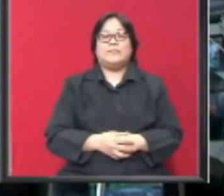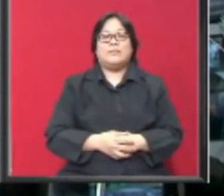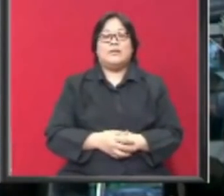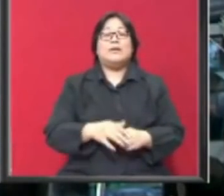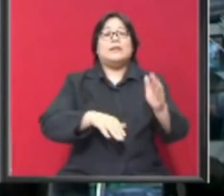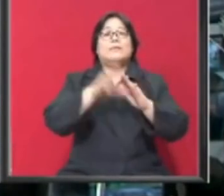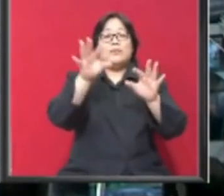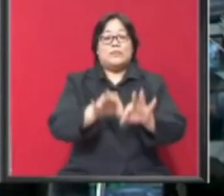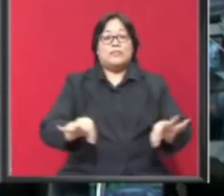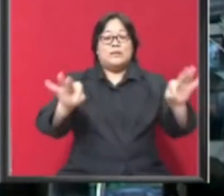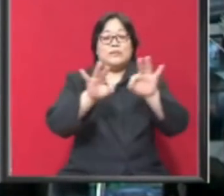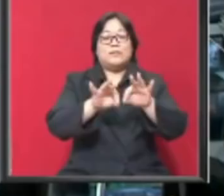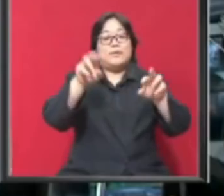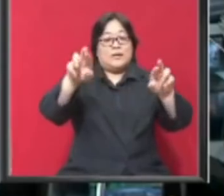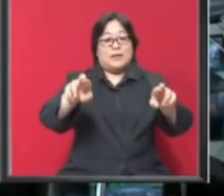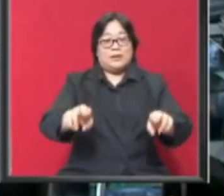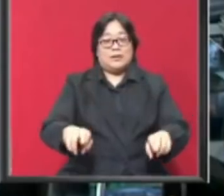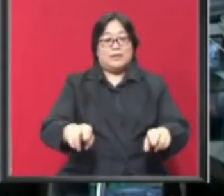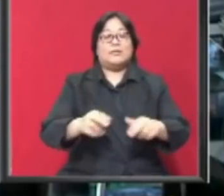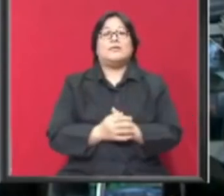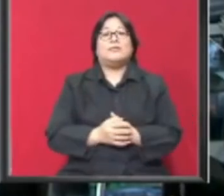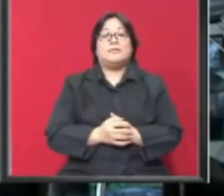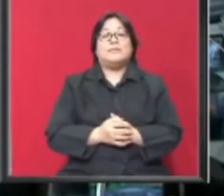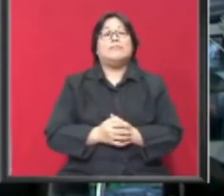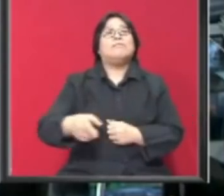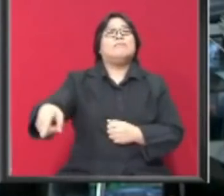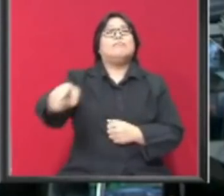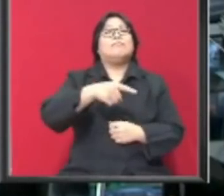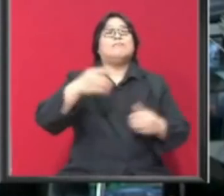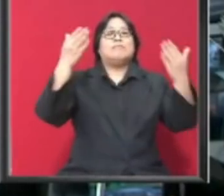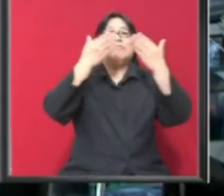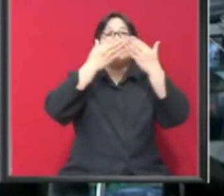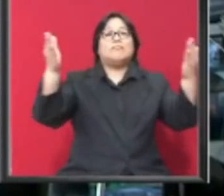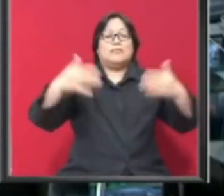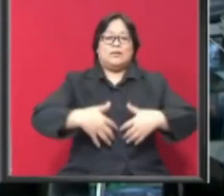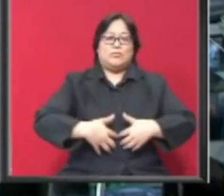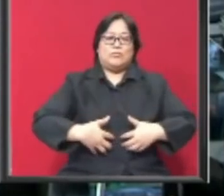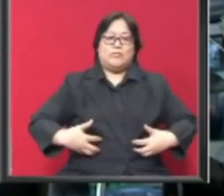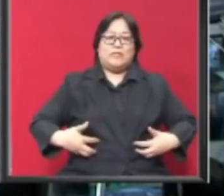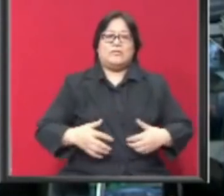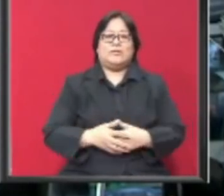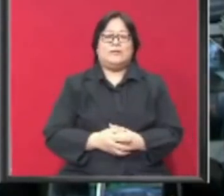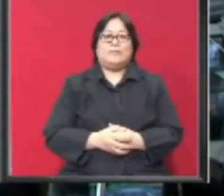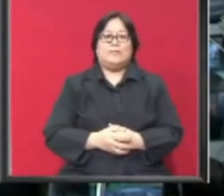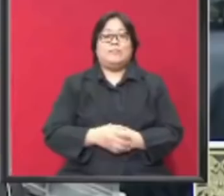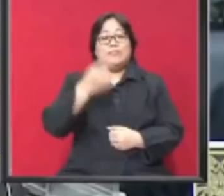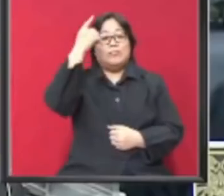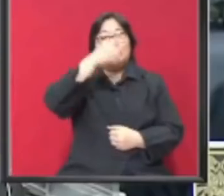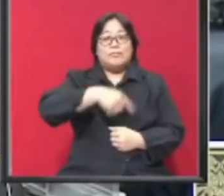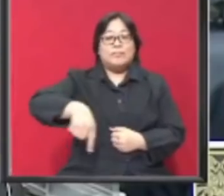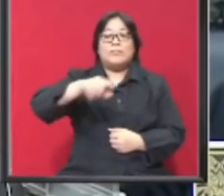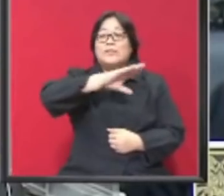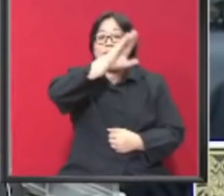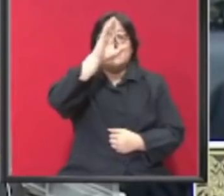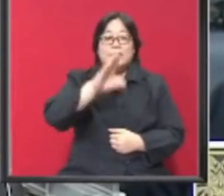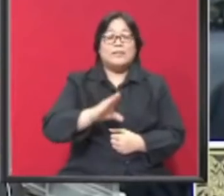oh ya lebih utama pada Rayyan ialah mereka terdedah kepada kebuluran bagi mereka